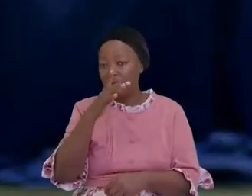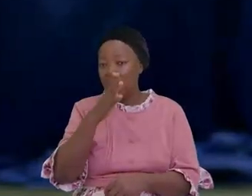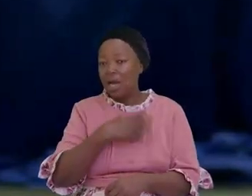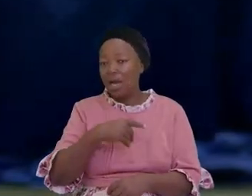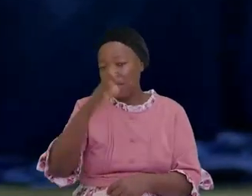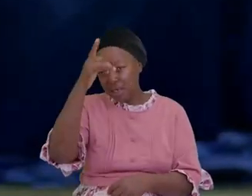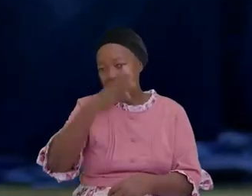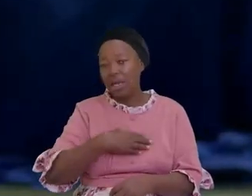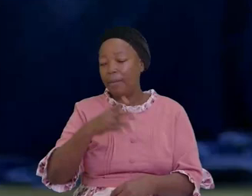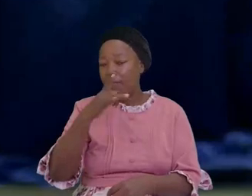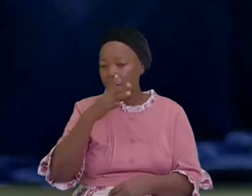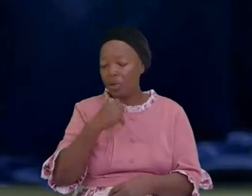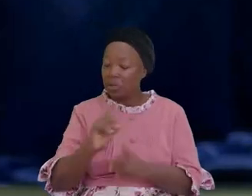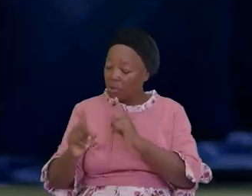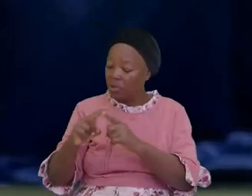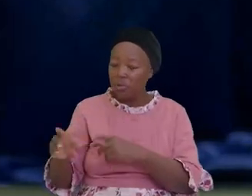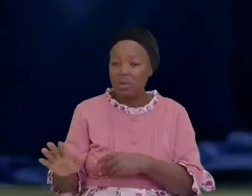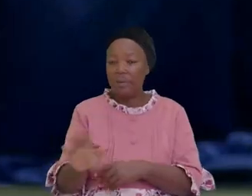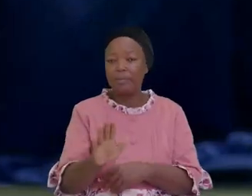Et papa, maman parlent.